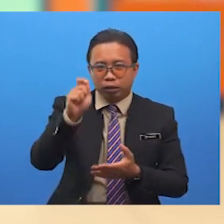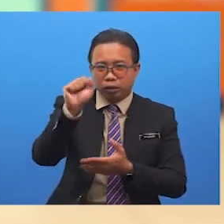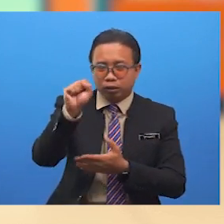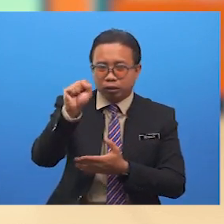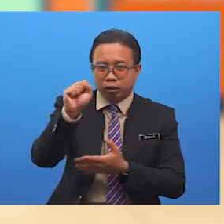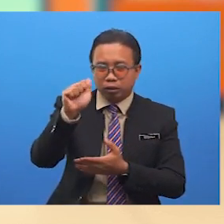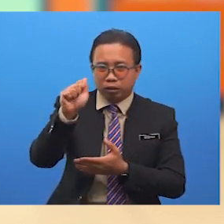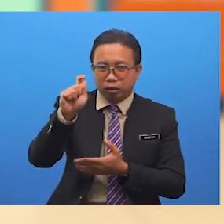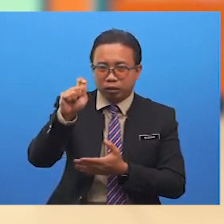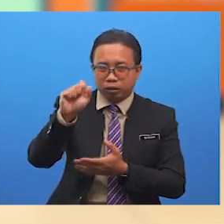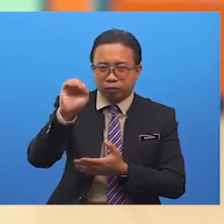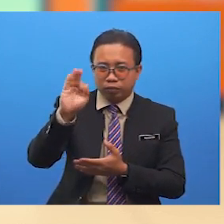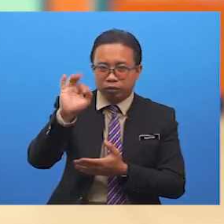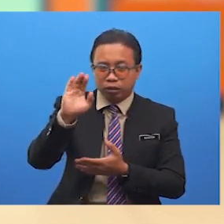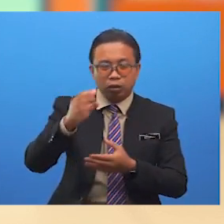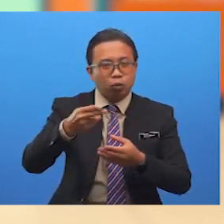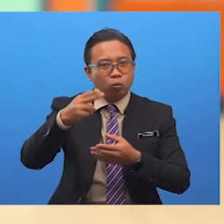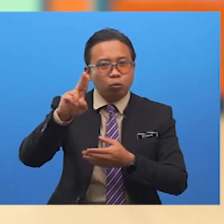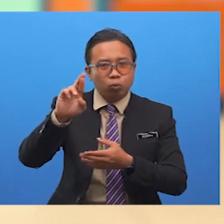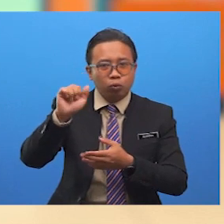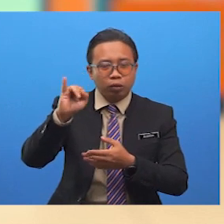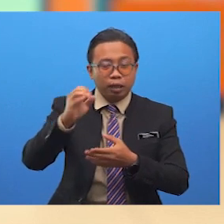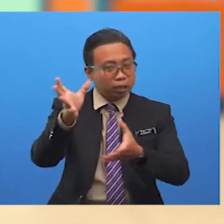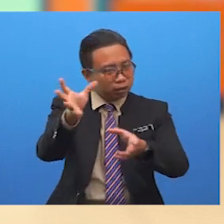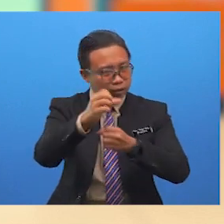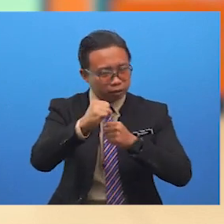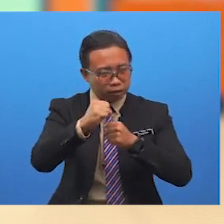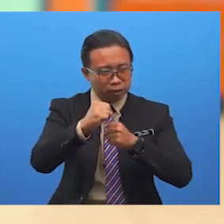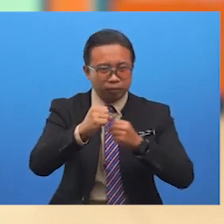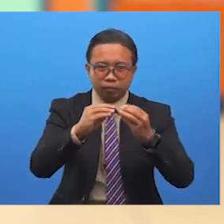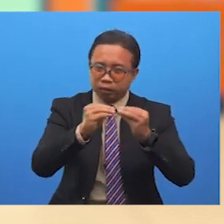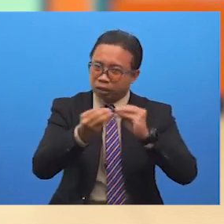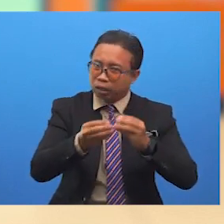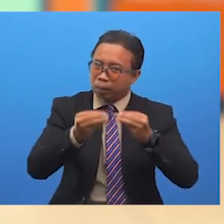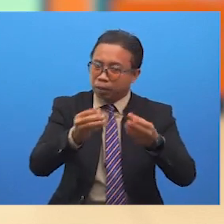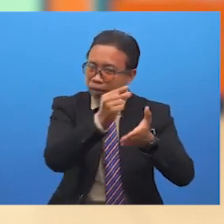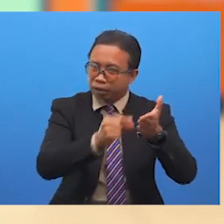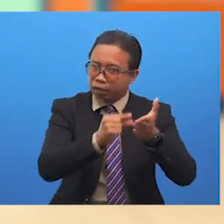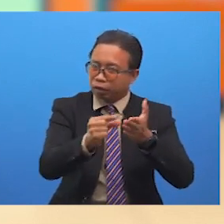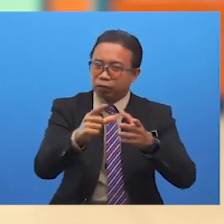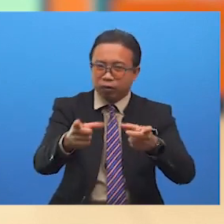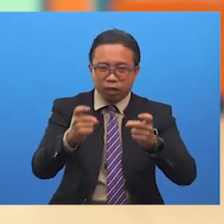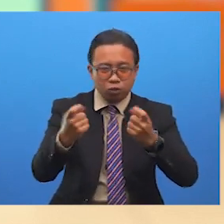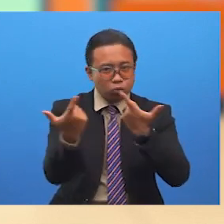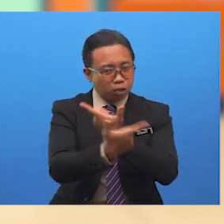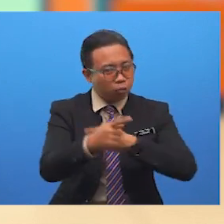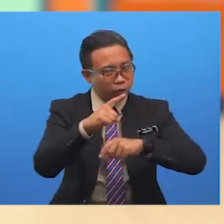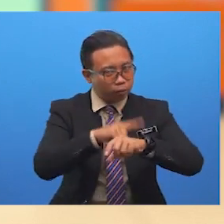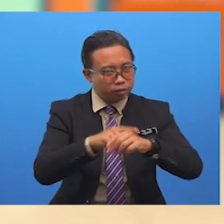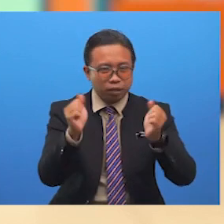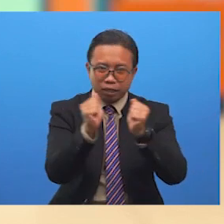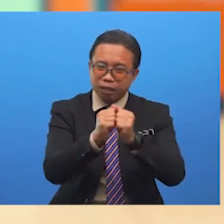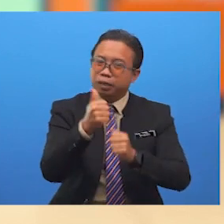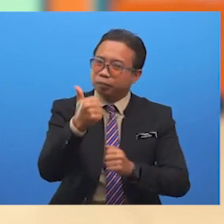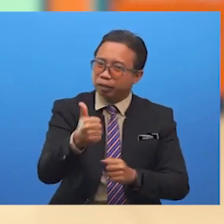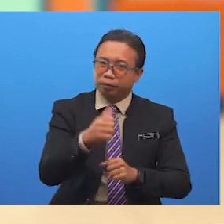menafsir mengurai serta menyelesaikan masalah bagi G laju melawan masa